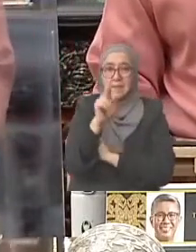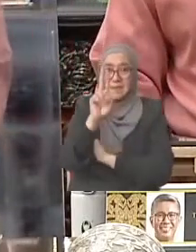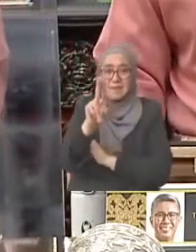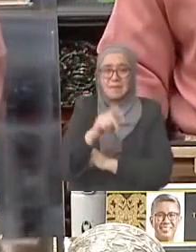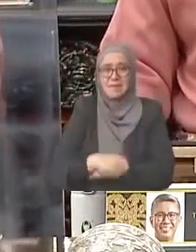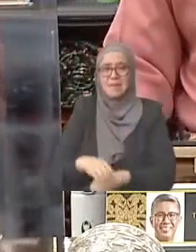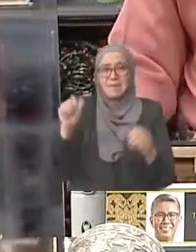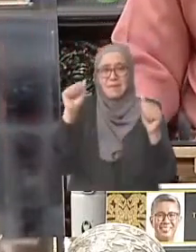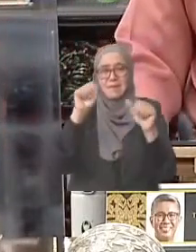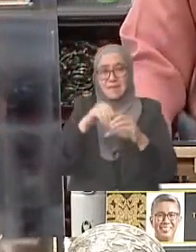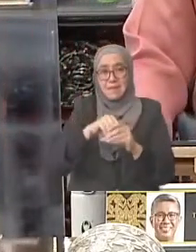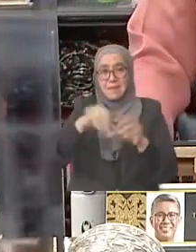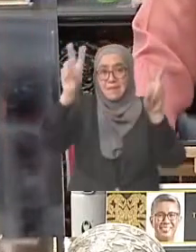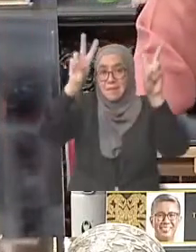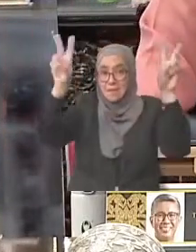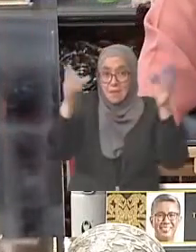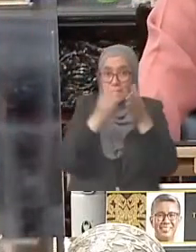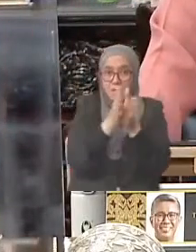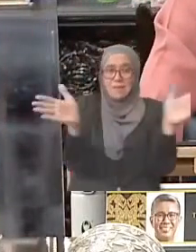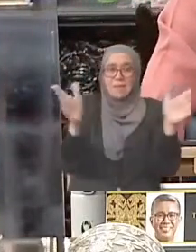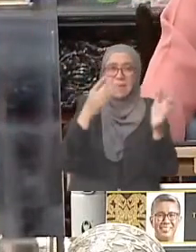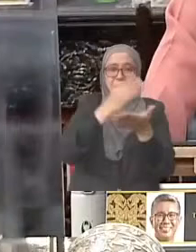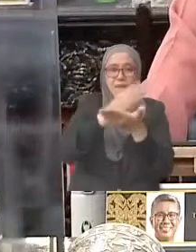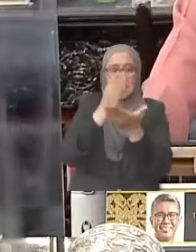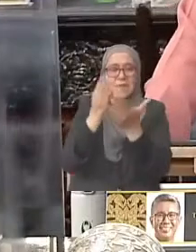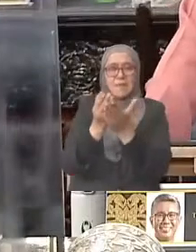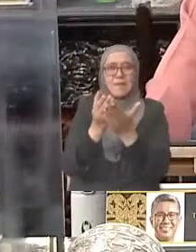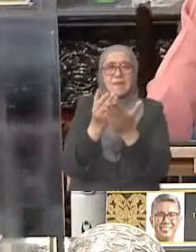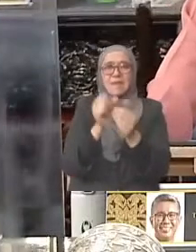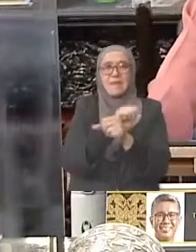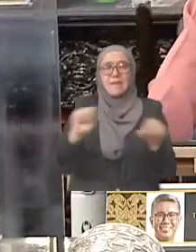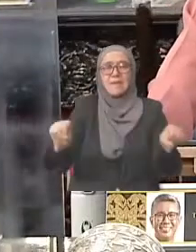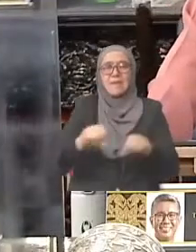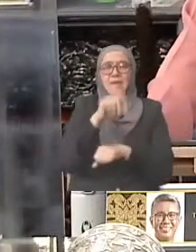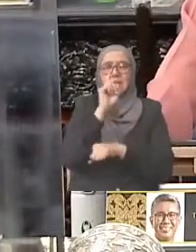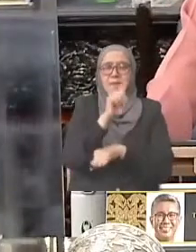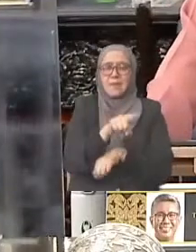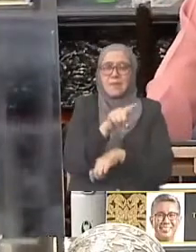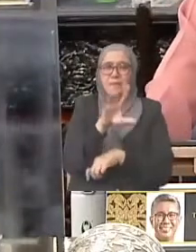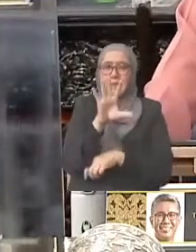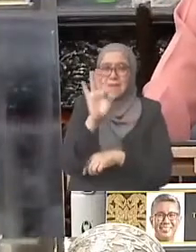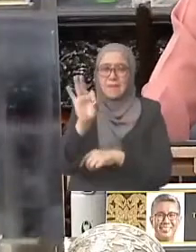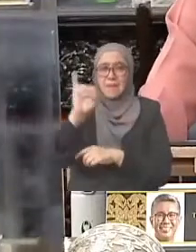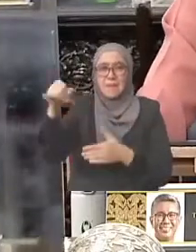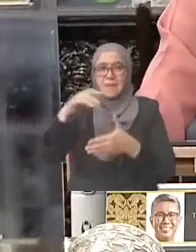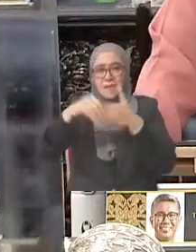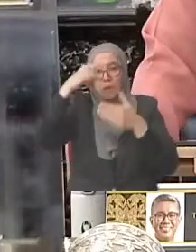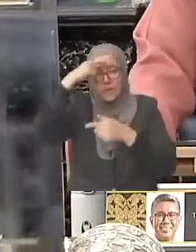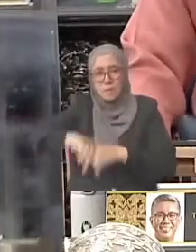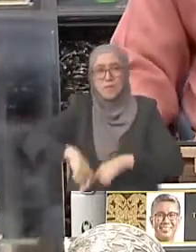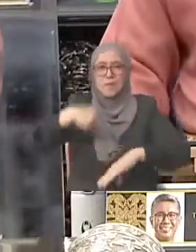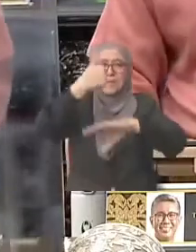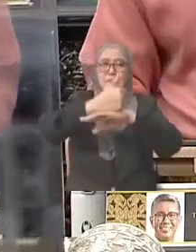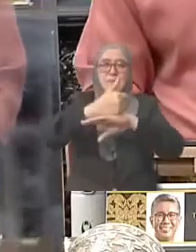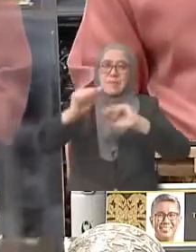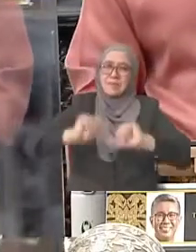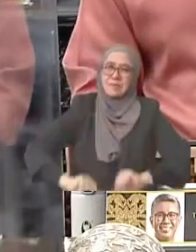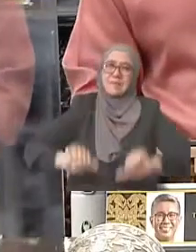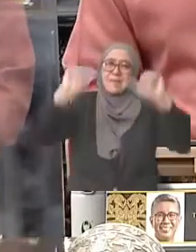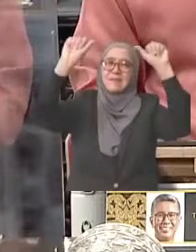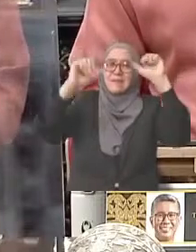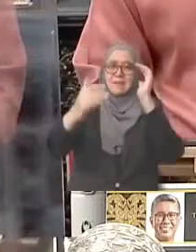baja ini turut menjadikan 159 juta Ringgit bagi membina menaik taraf dan menyelenggarakan